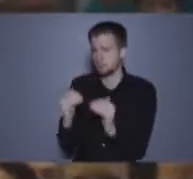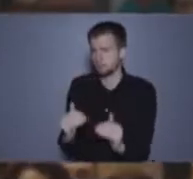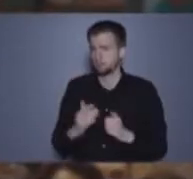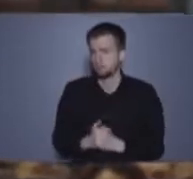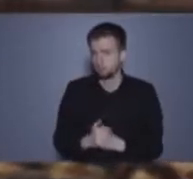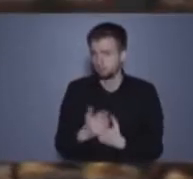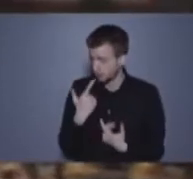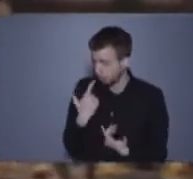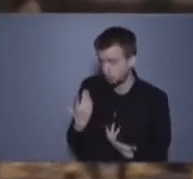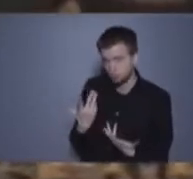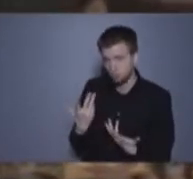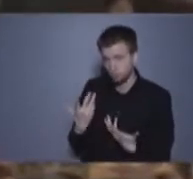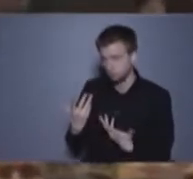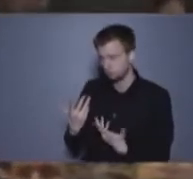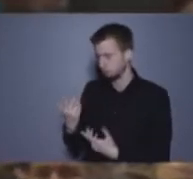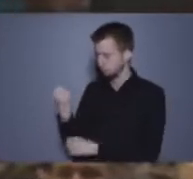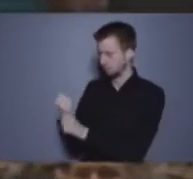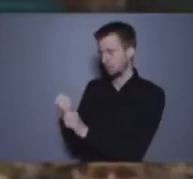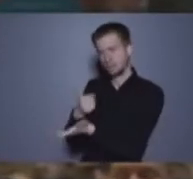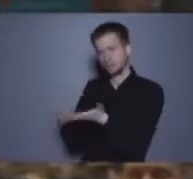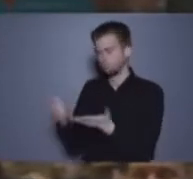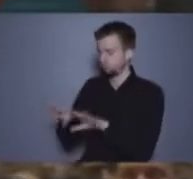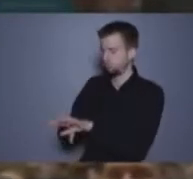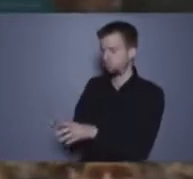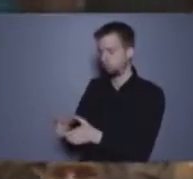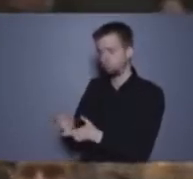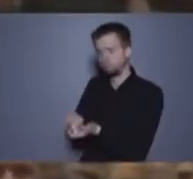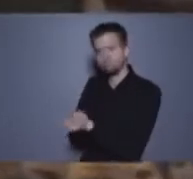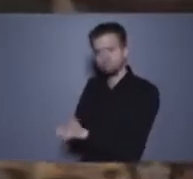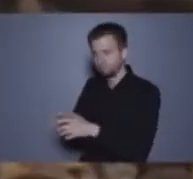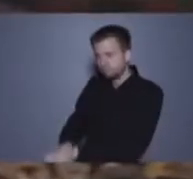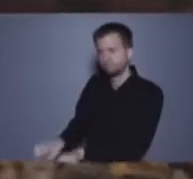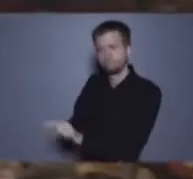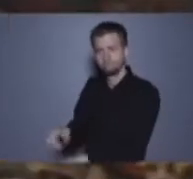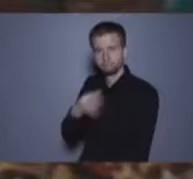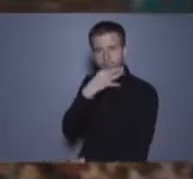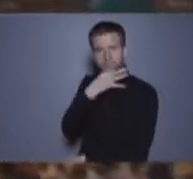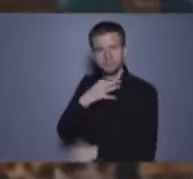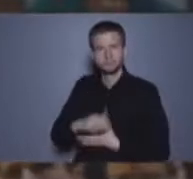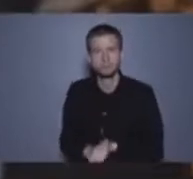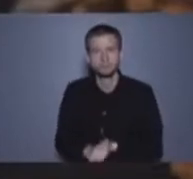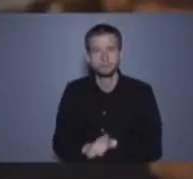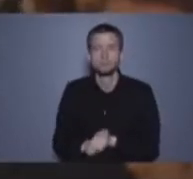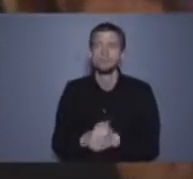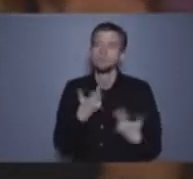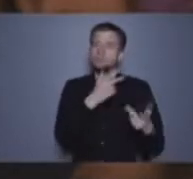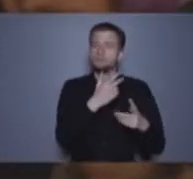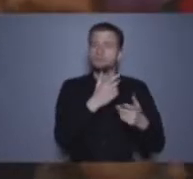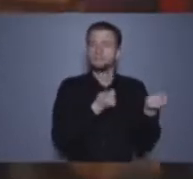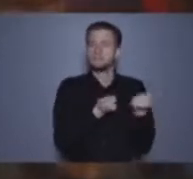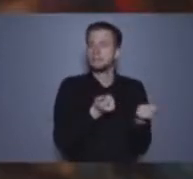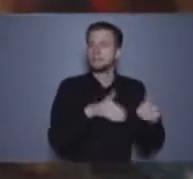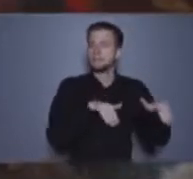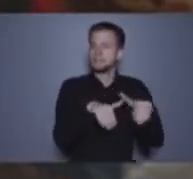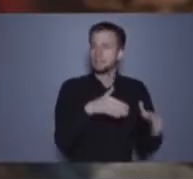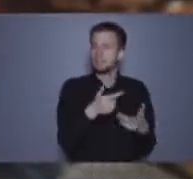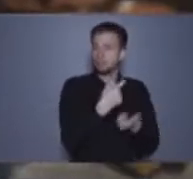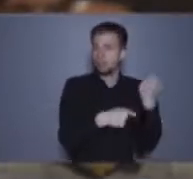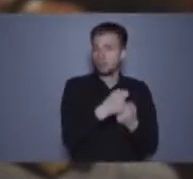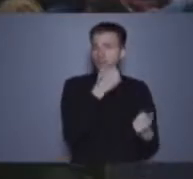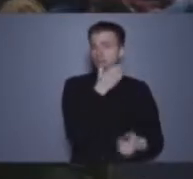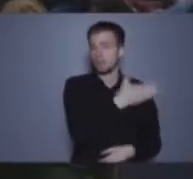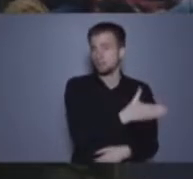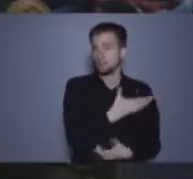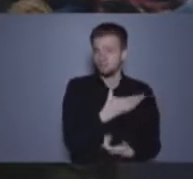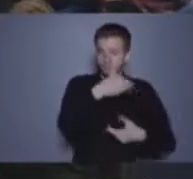travail gratuit. Et le capitalisme, qui est spécialisé dans l'exploitation du travail gratuit, car je vous rappelle que tout le